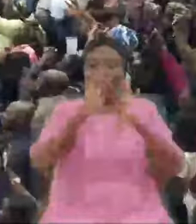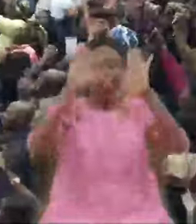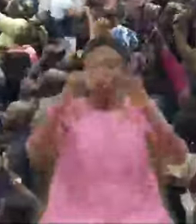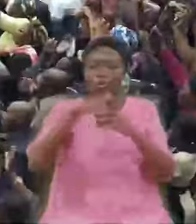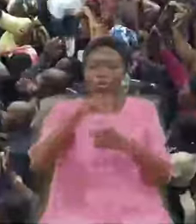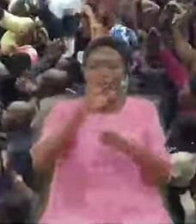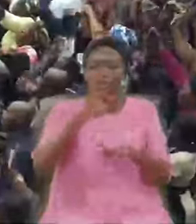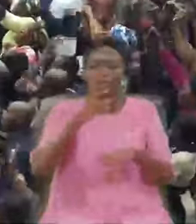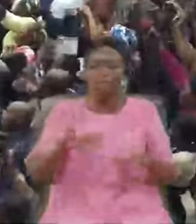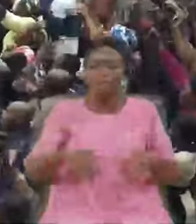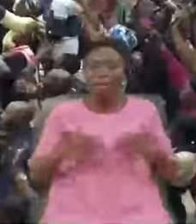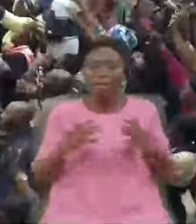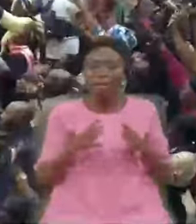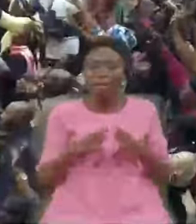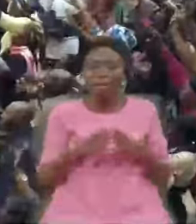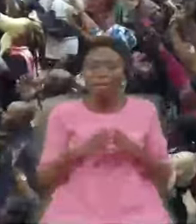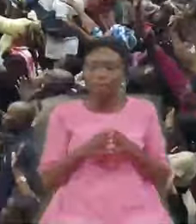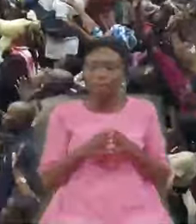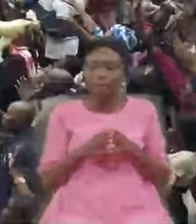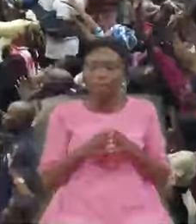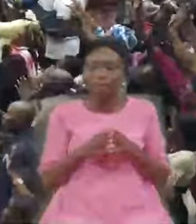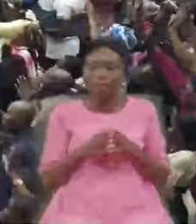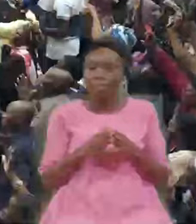C'est merveilleux d'être là.